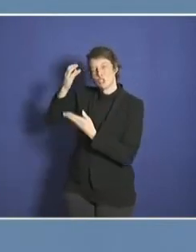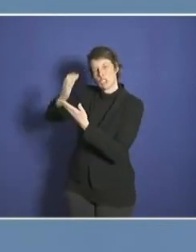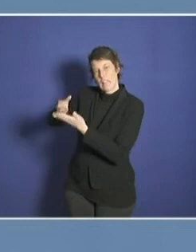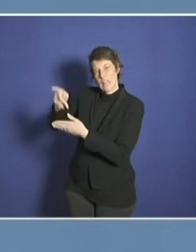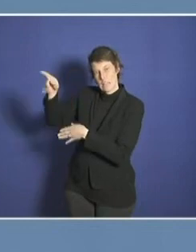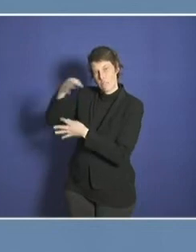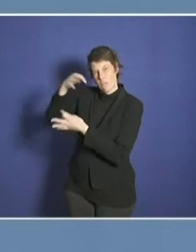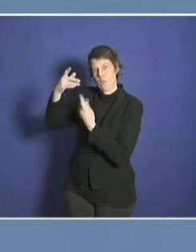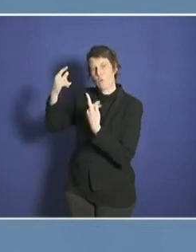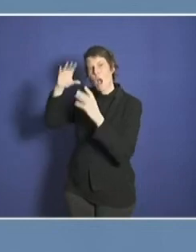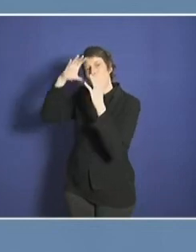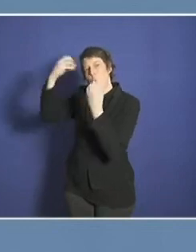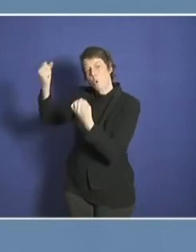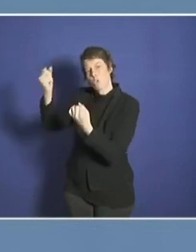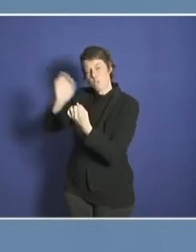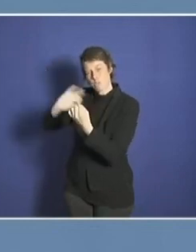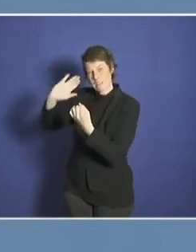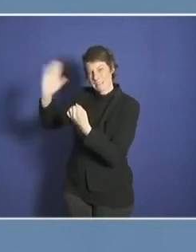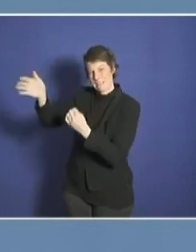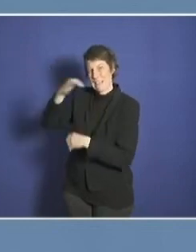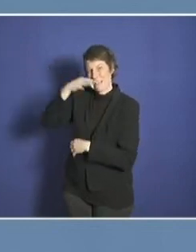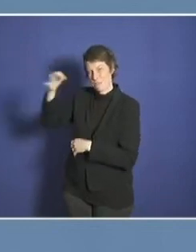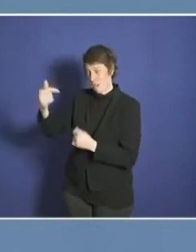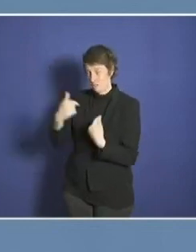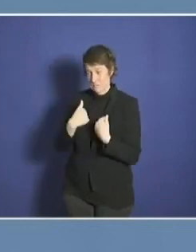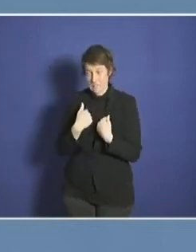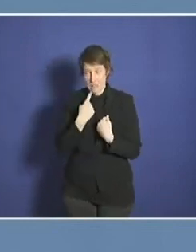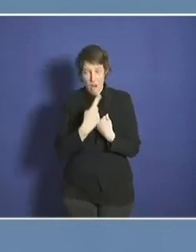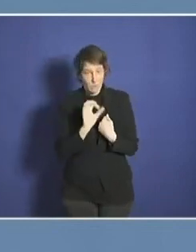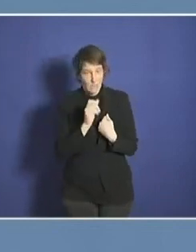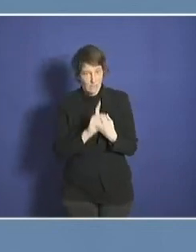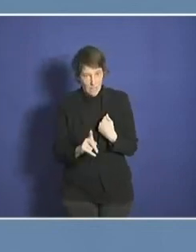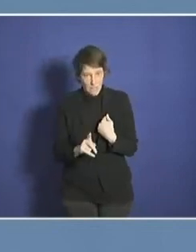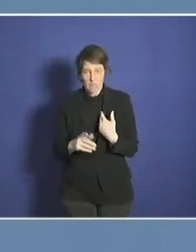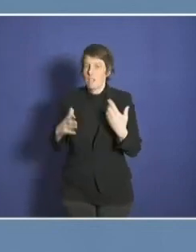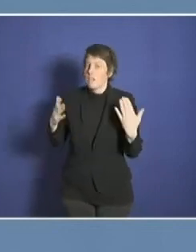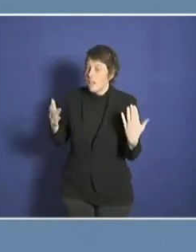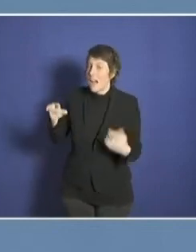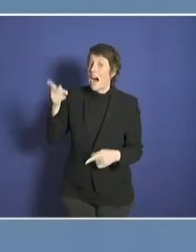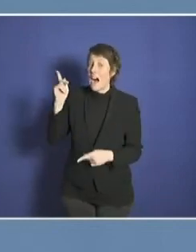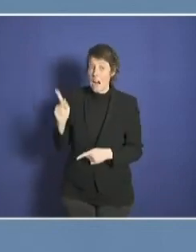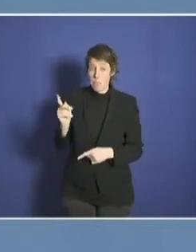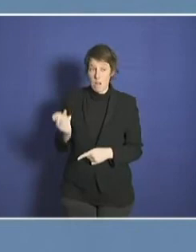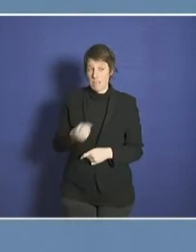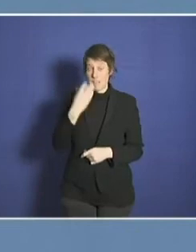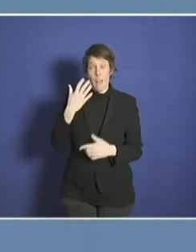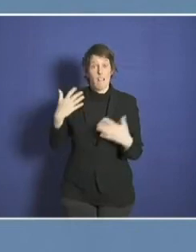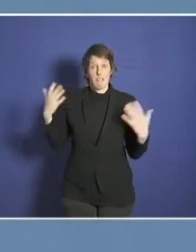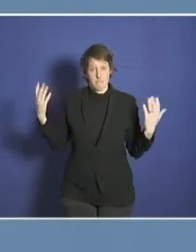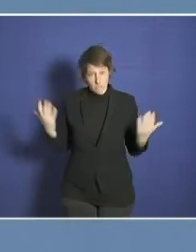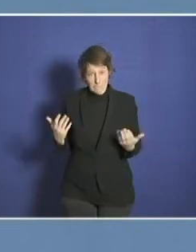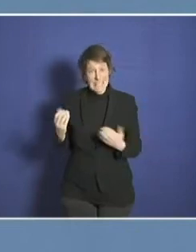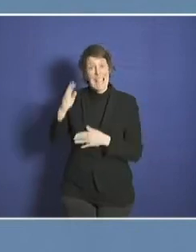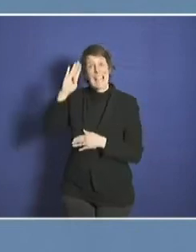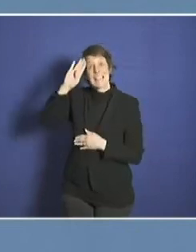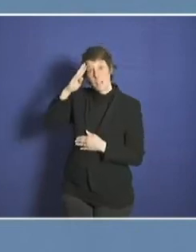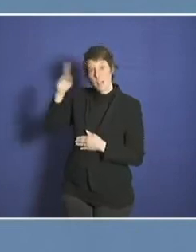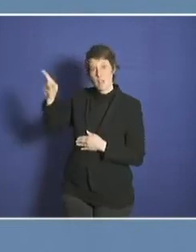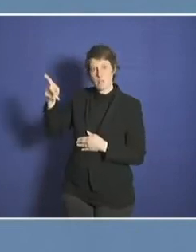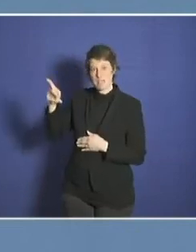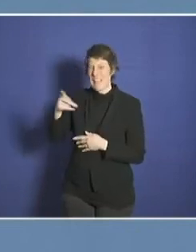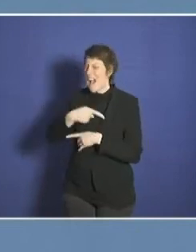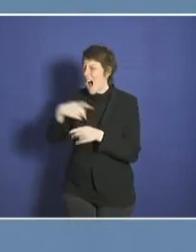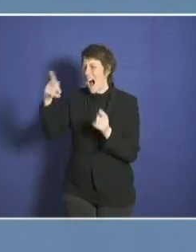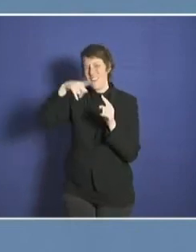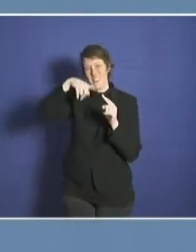irische Botschaft wenden. Es ist völlig unzweifelhaft, dass Irland, das kann man auf jeder